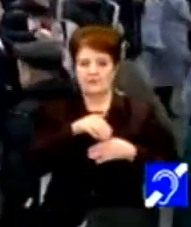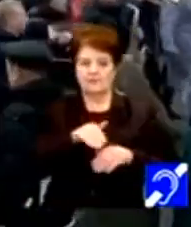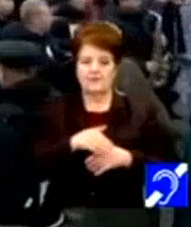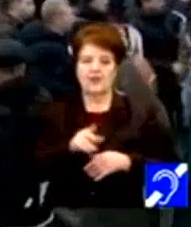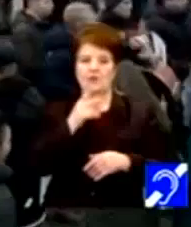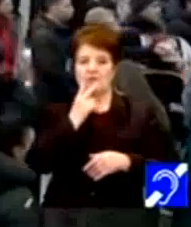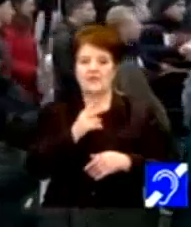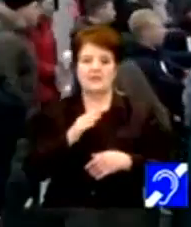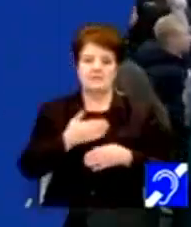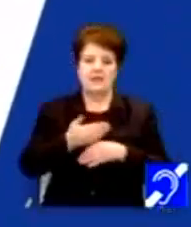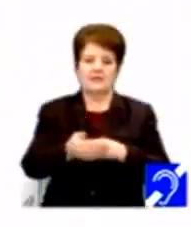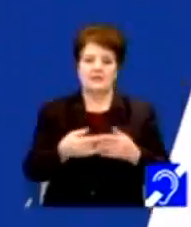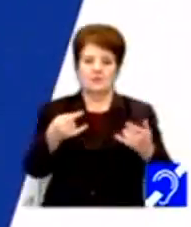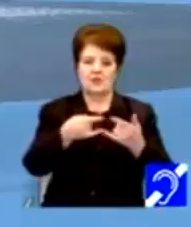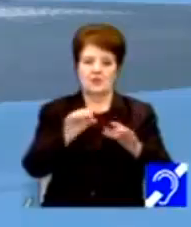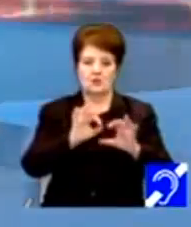în telejurnal.